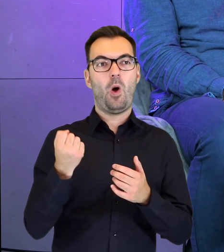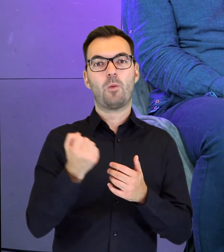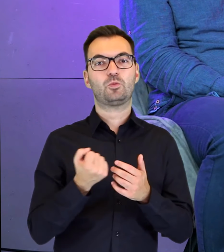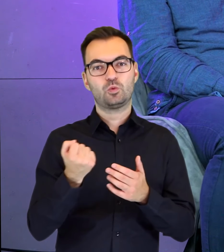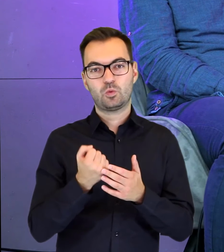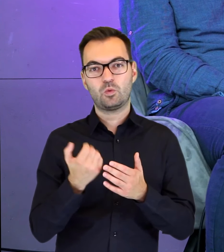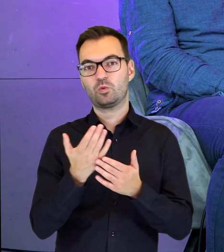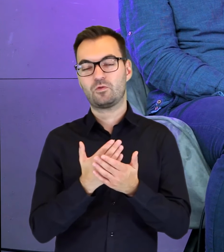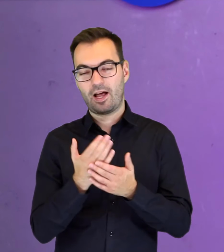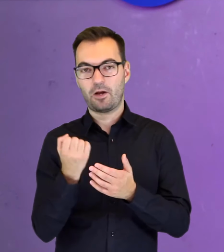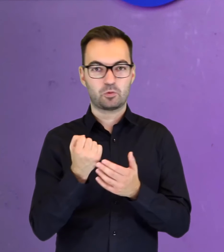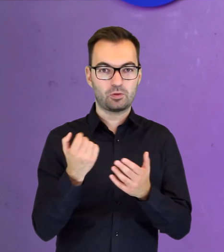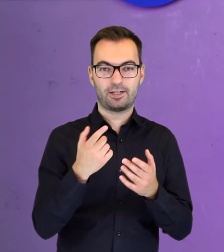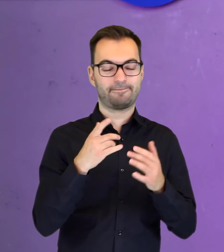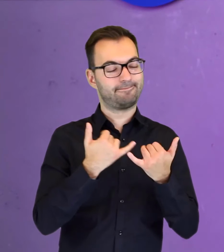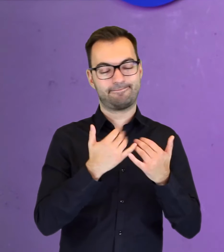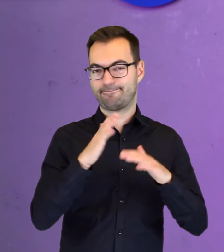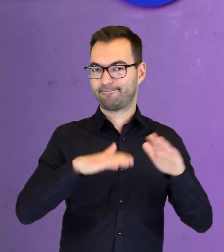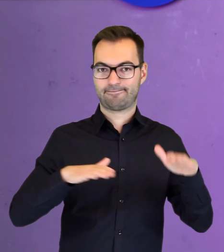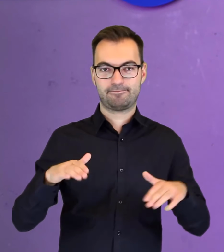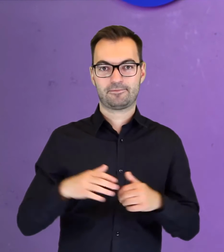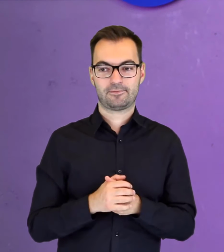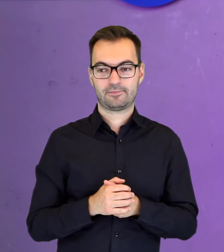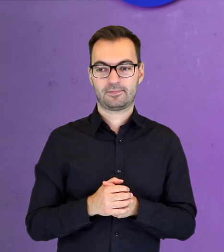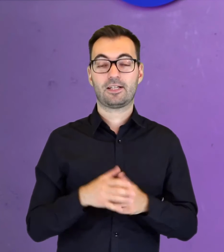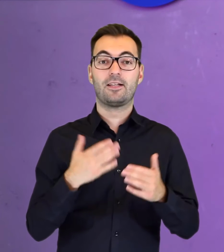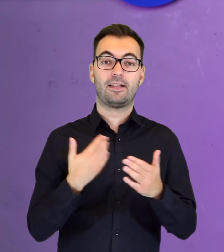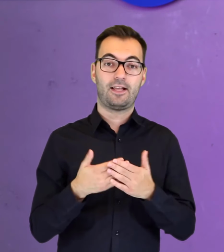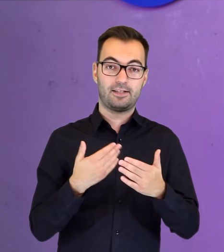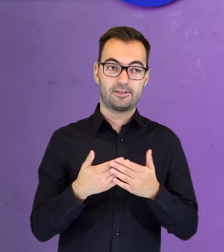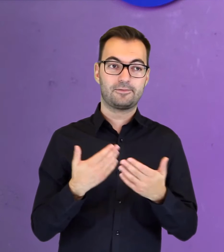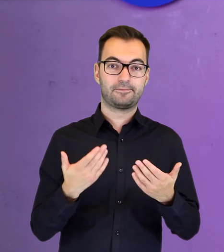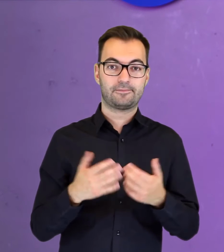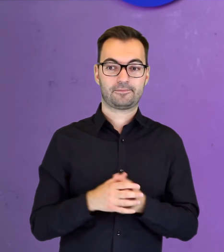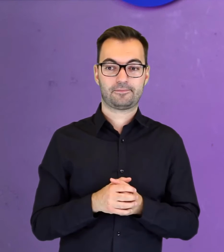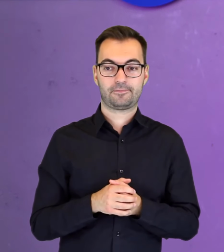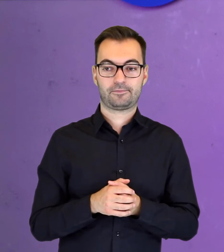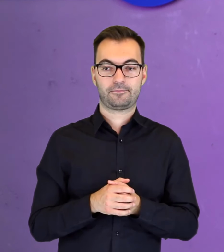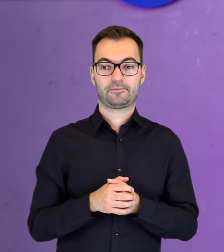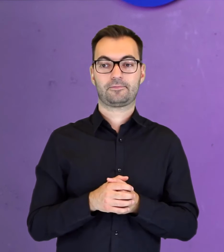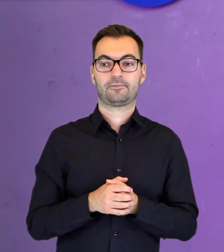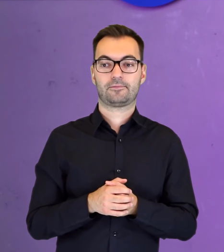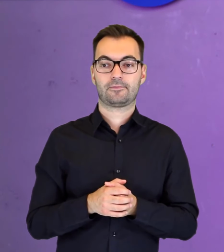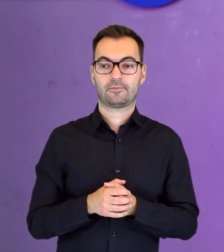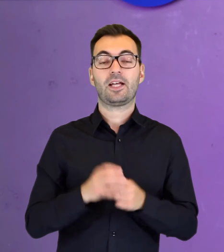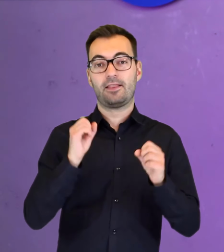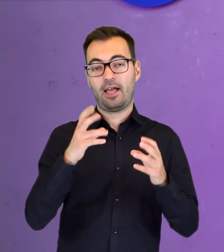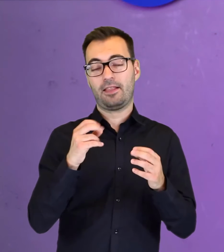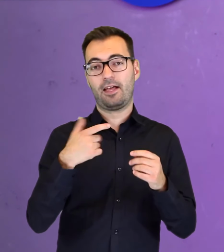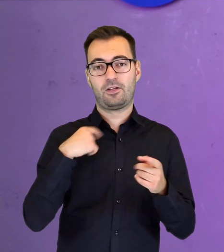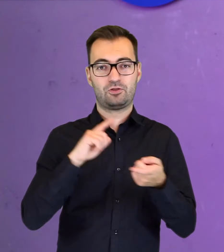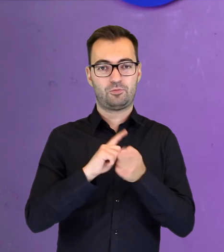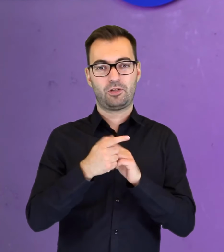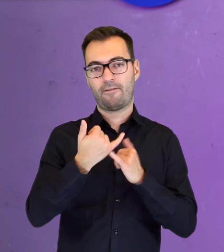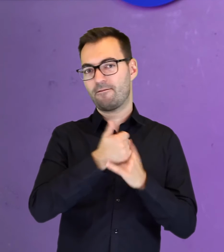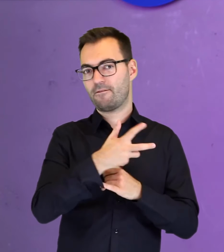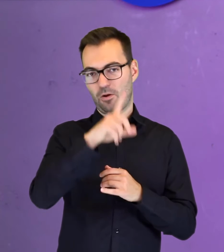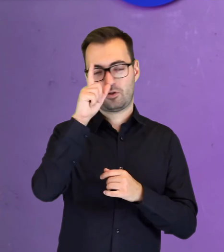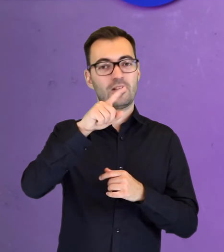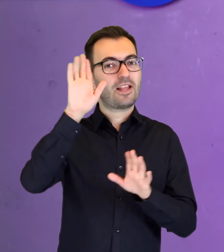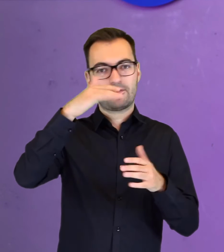Jeżeli ktoś mi tego nie pokażę no to ta dojrzałość jeżeli chodzi o obsługę czy umiejętność może być różna i tak